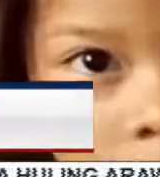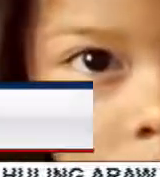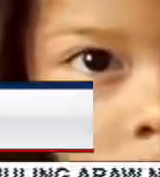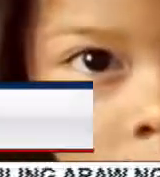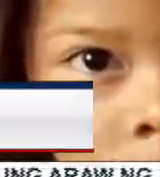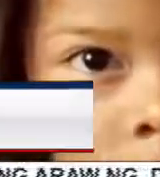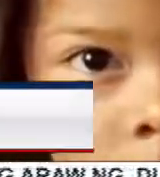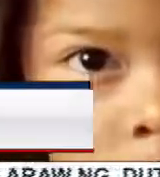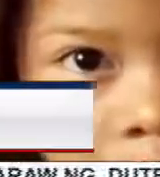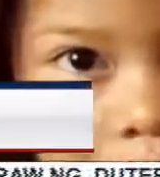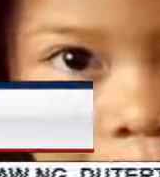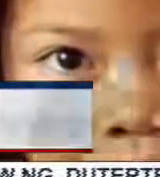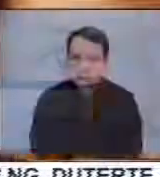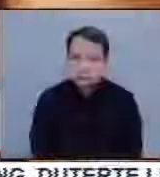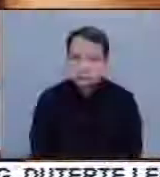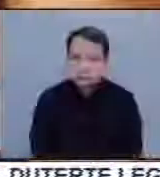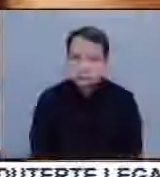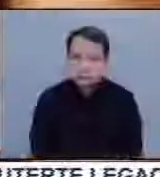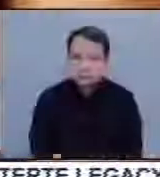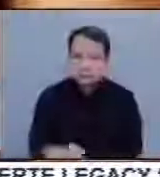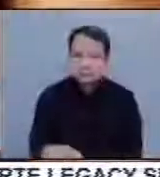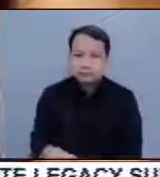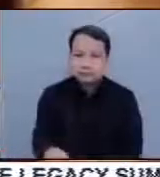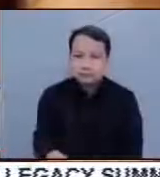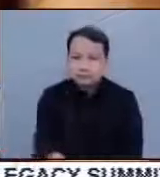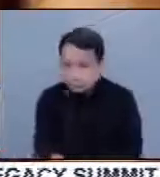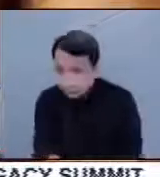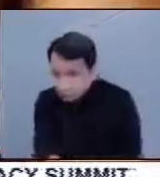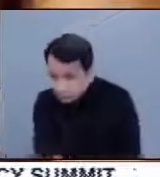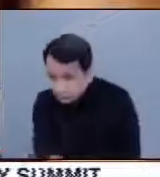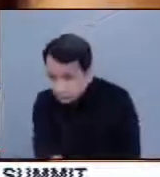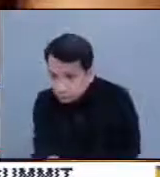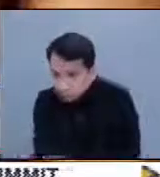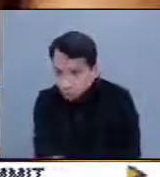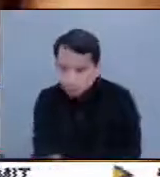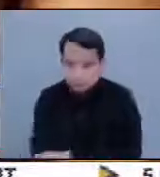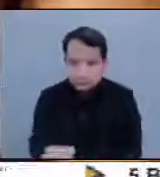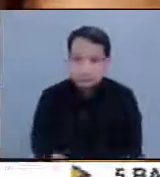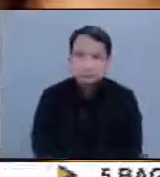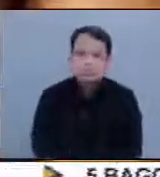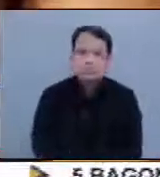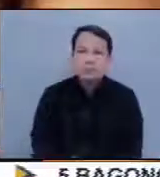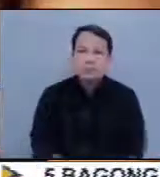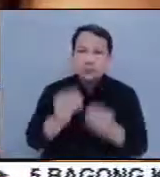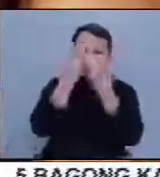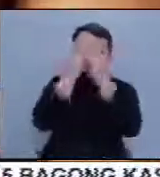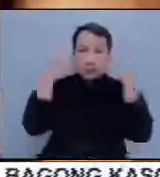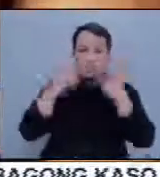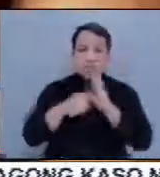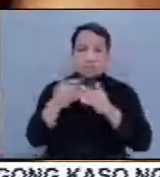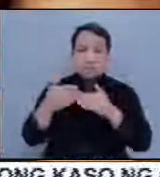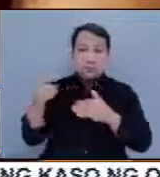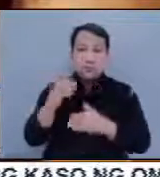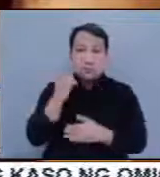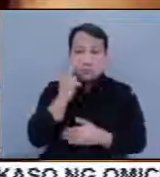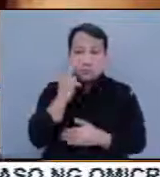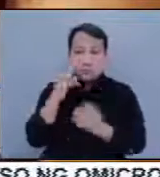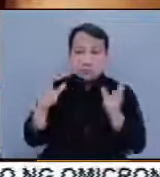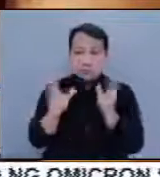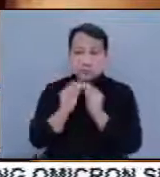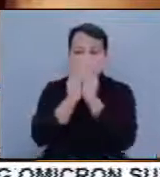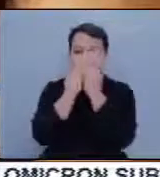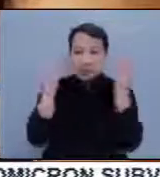kaya. Pero sabi po nung ayon mga anak, ayon nyo inay, patutunayan po natin, balang araw, pagsisikap po kami sa aming pag-aaral